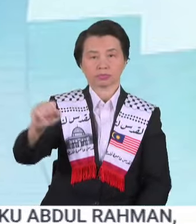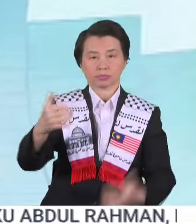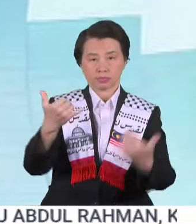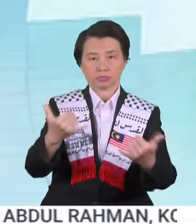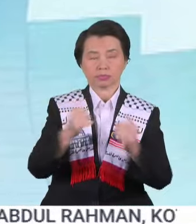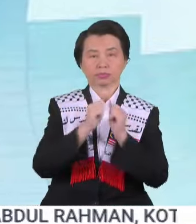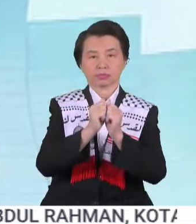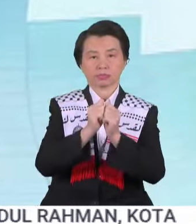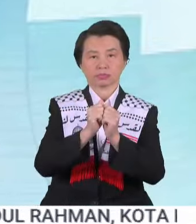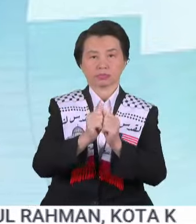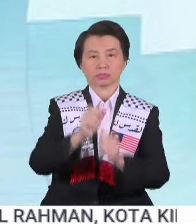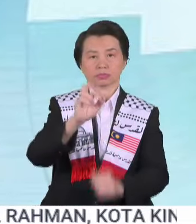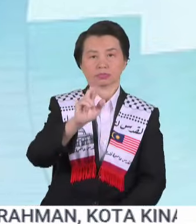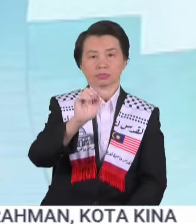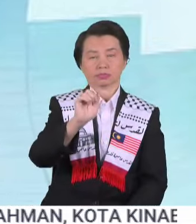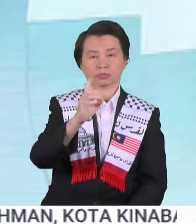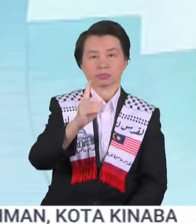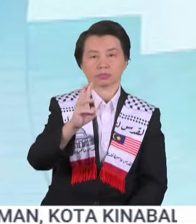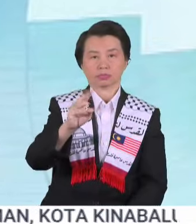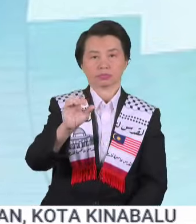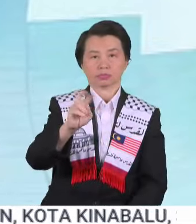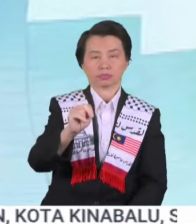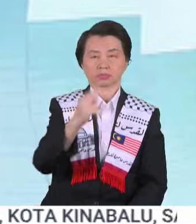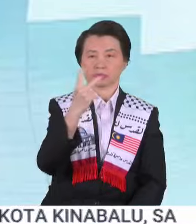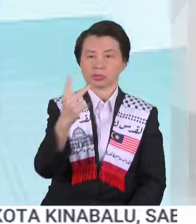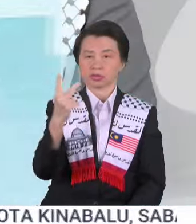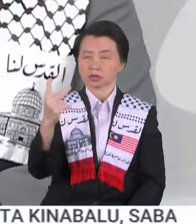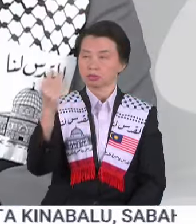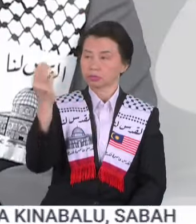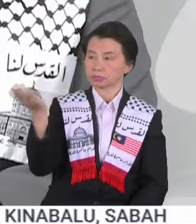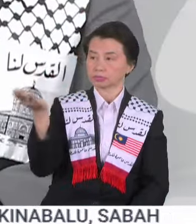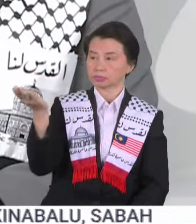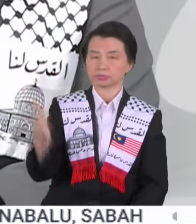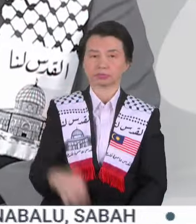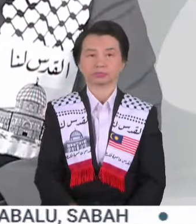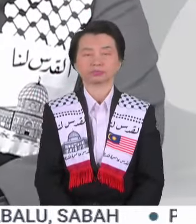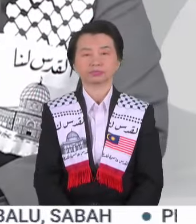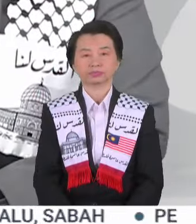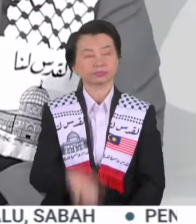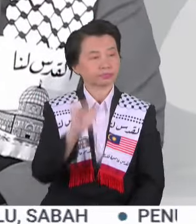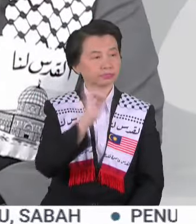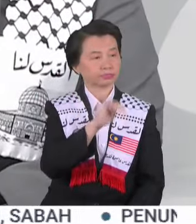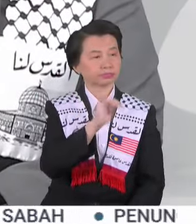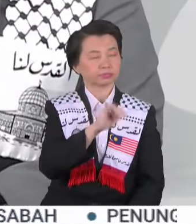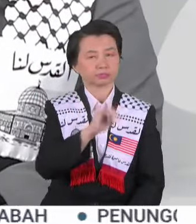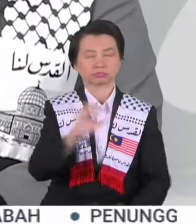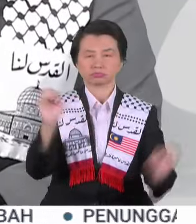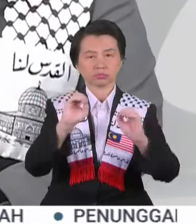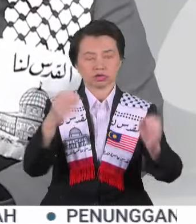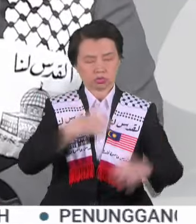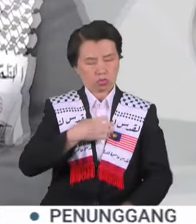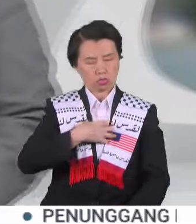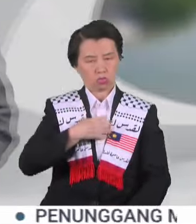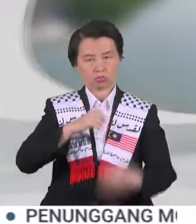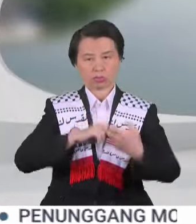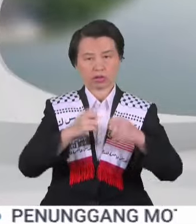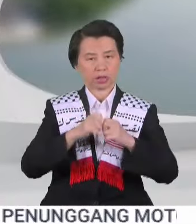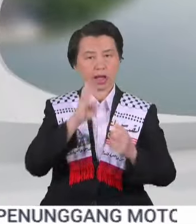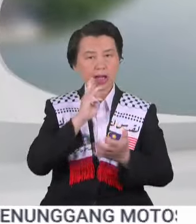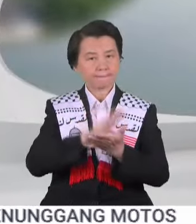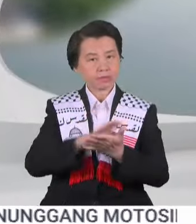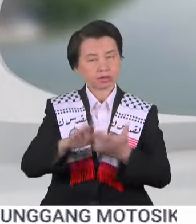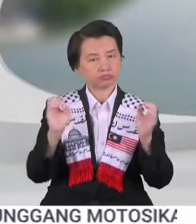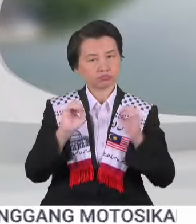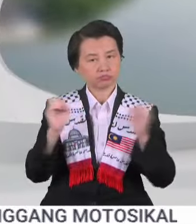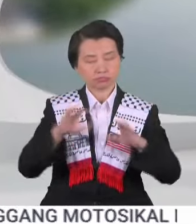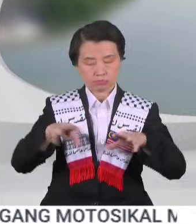Perinciannya bersama Redwin Robin di Kota Kinabalu. Silakan, Redwin. Ya, Otto. Tiada aduan berkaitan masalah bekalan air